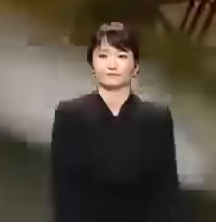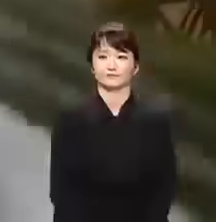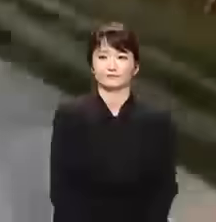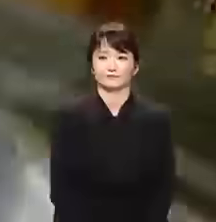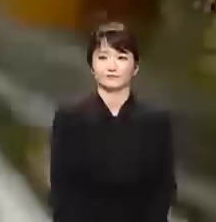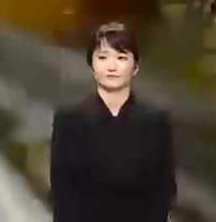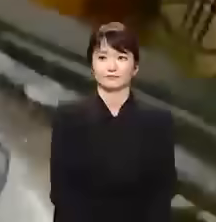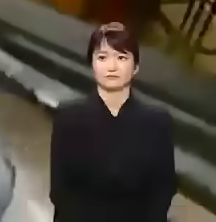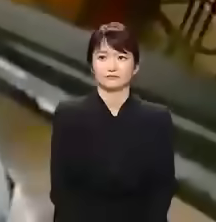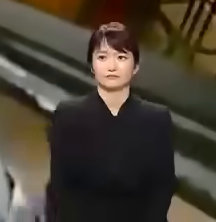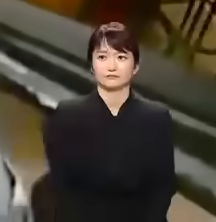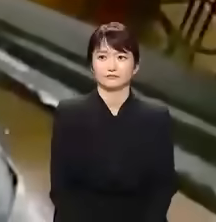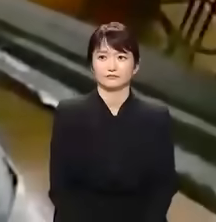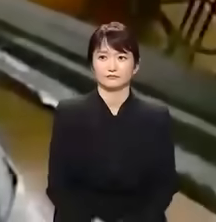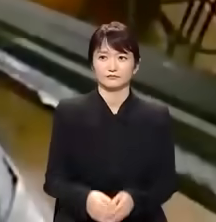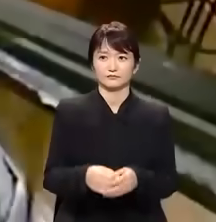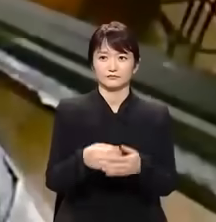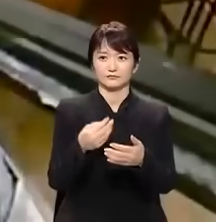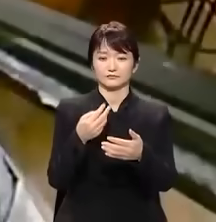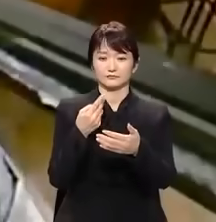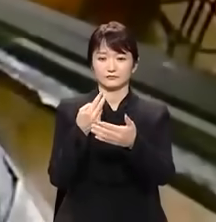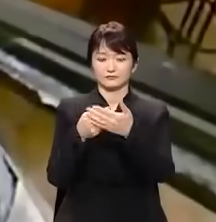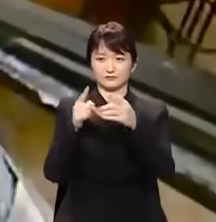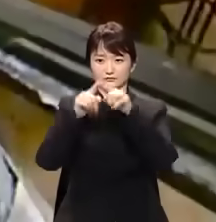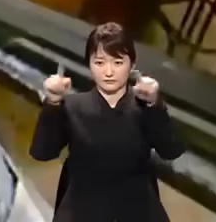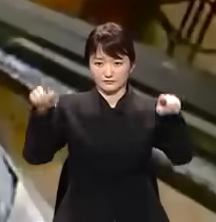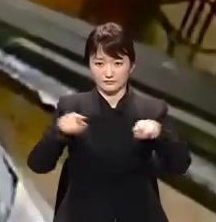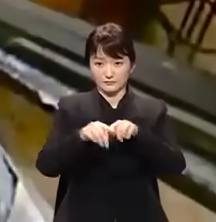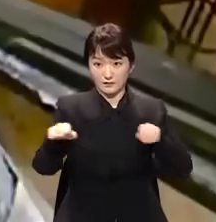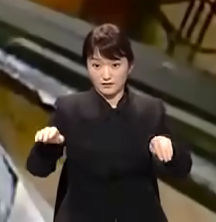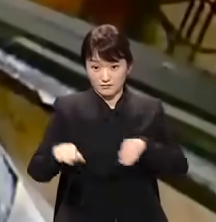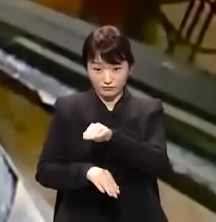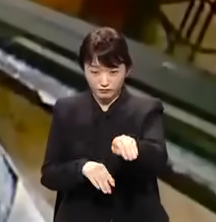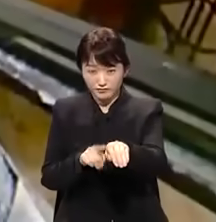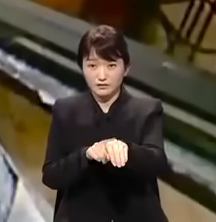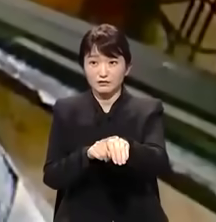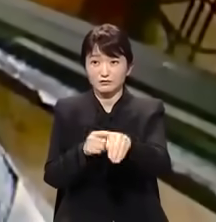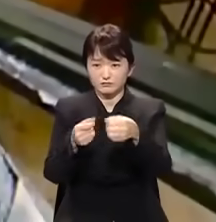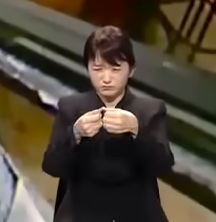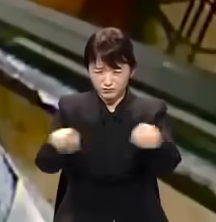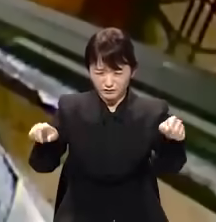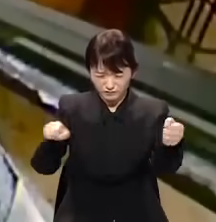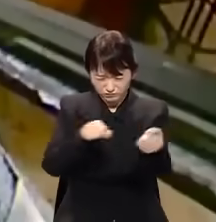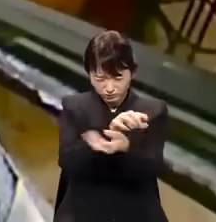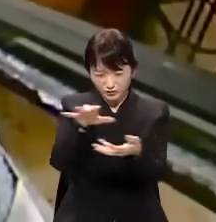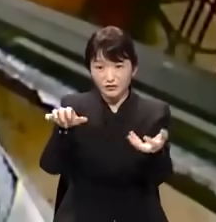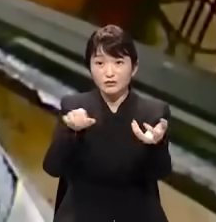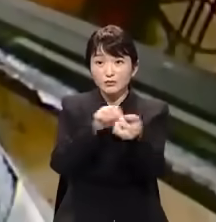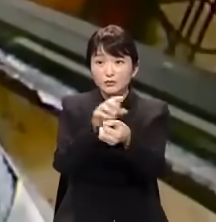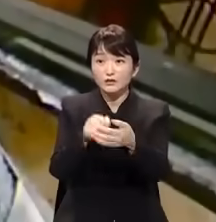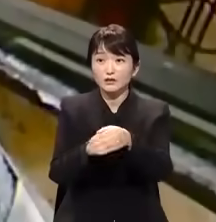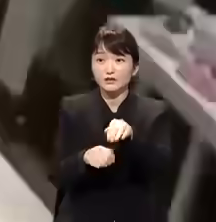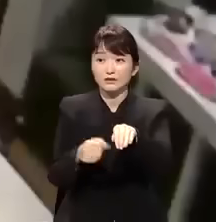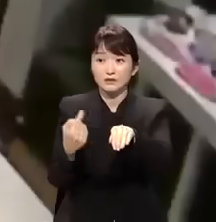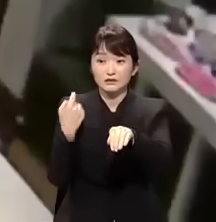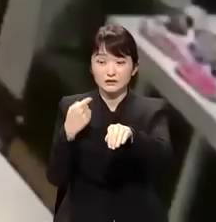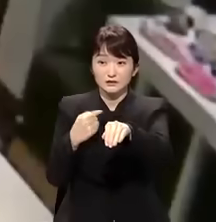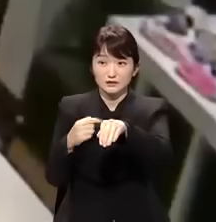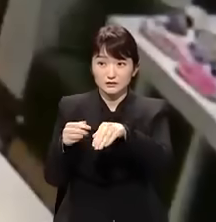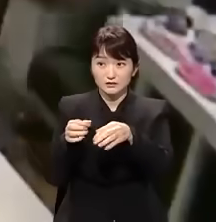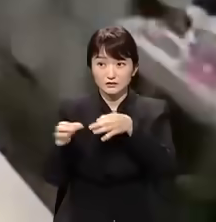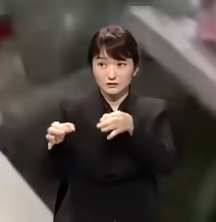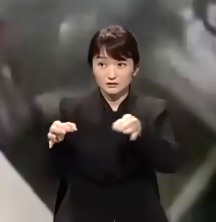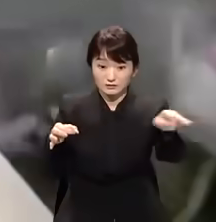가보시죠네 차대가 유리창을 뚫고 식당안 손님들 향해서 돌진했습니다이 무슨 영문인지 후진하던 차량이 갑자기